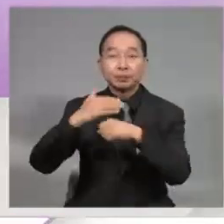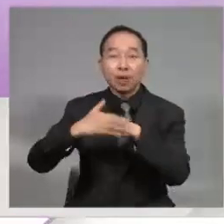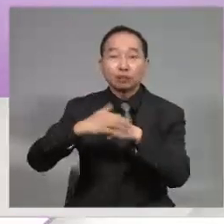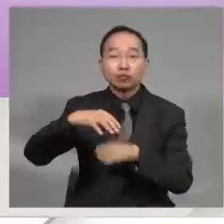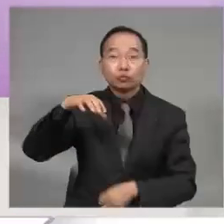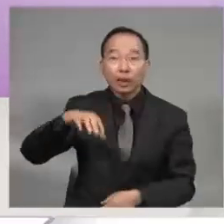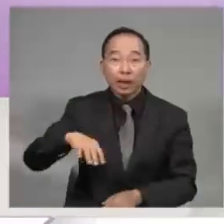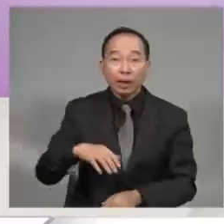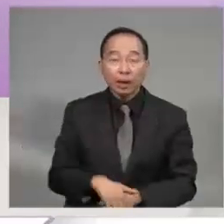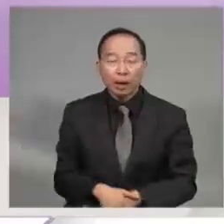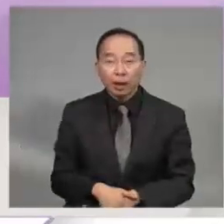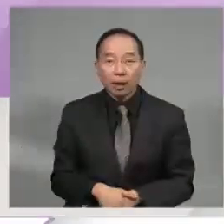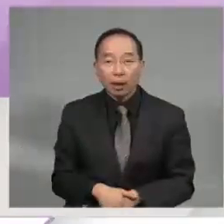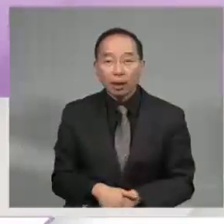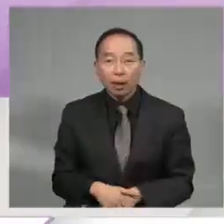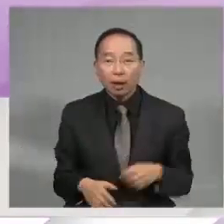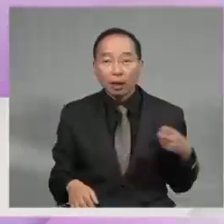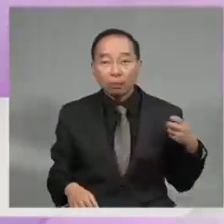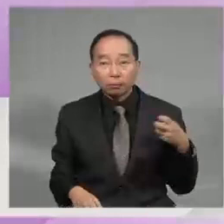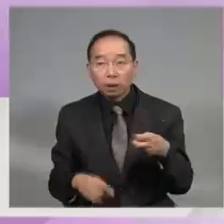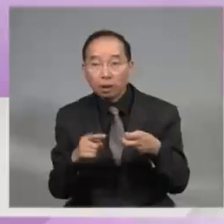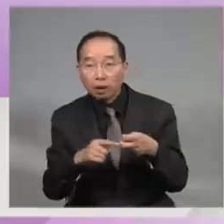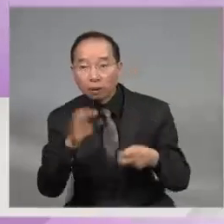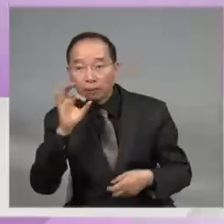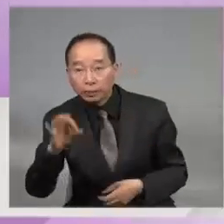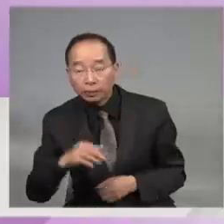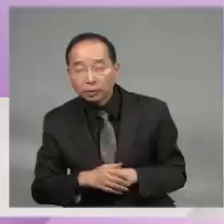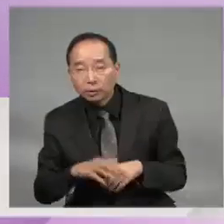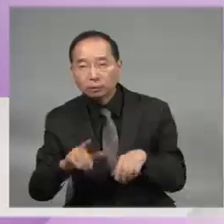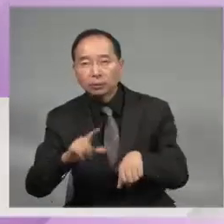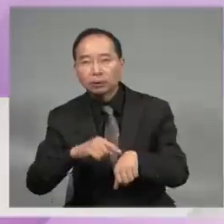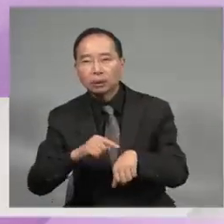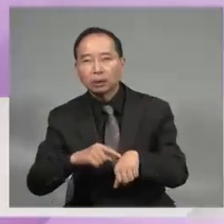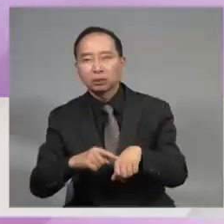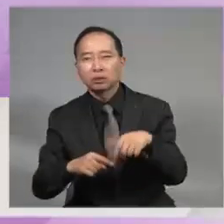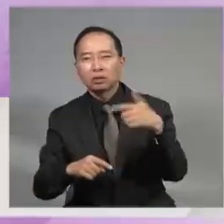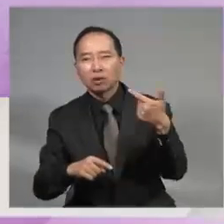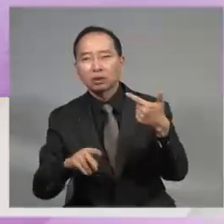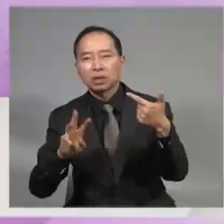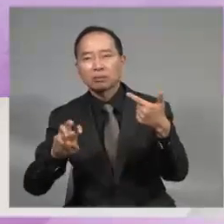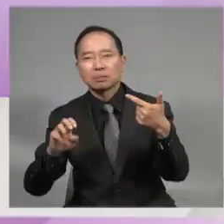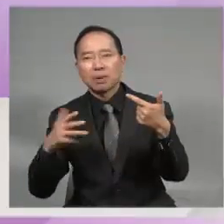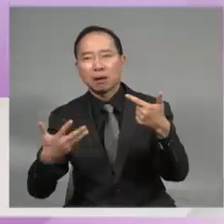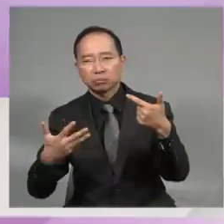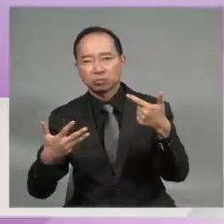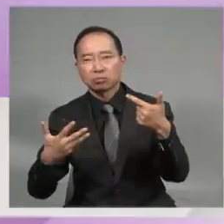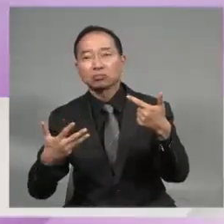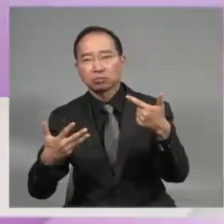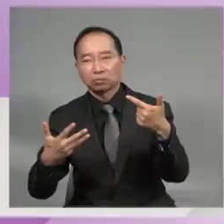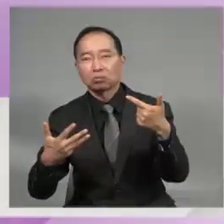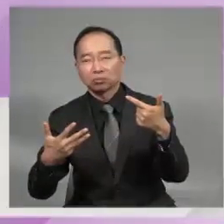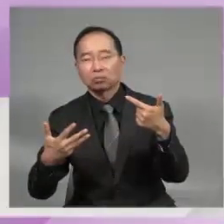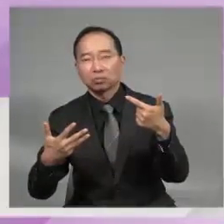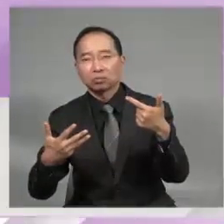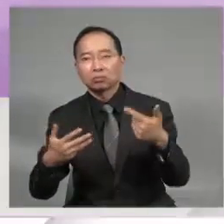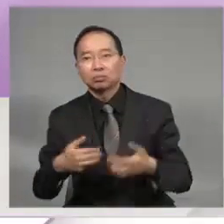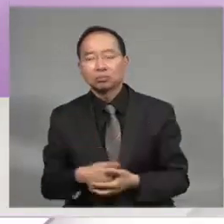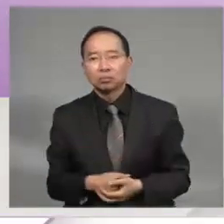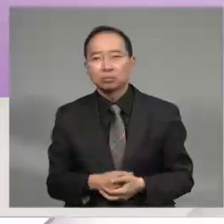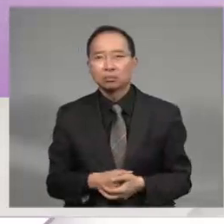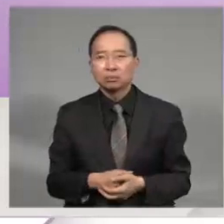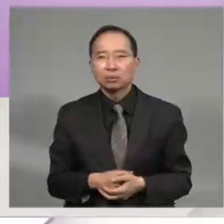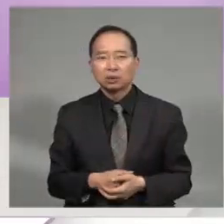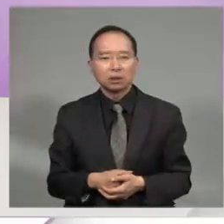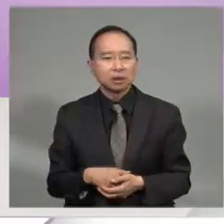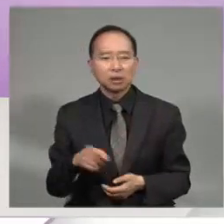대구에 이송 차량을 함께 네. 보고 계시는데 지금 시간이 6시 38분이잖아요. 아, 퇴근 시간이죠. 예. 네. 그래서 아마 뭐 골목